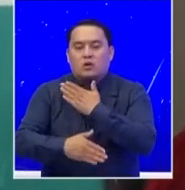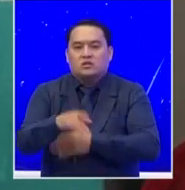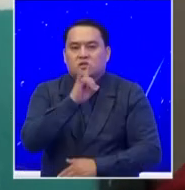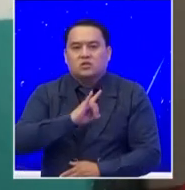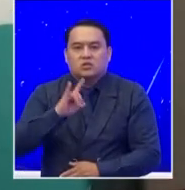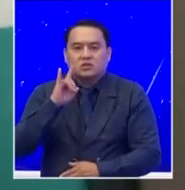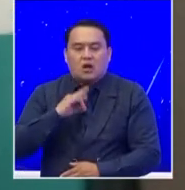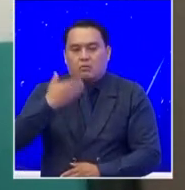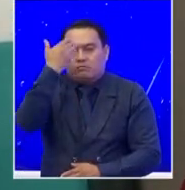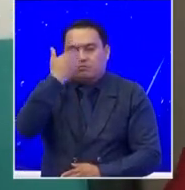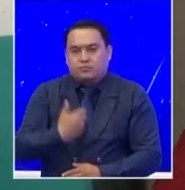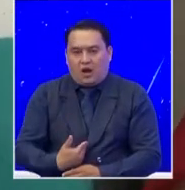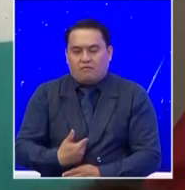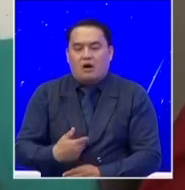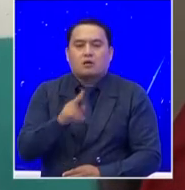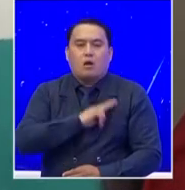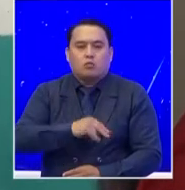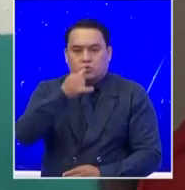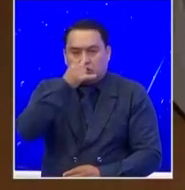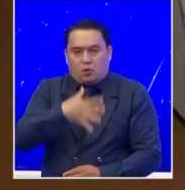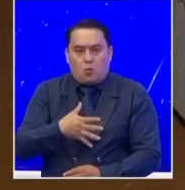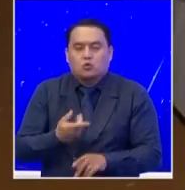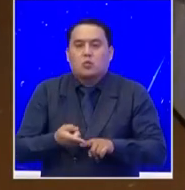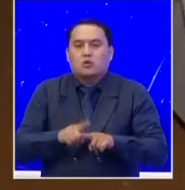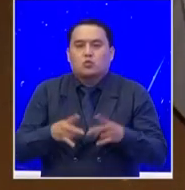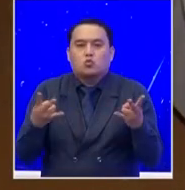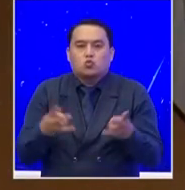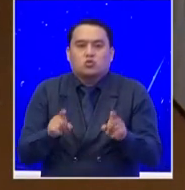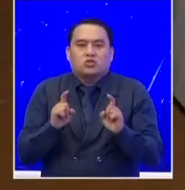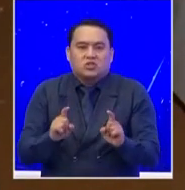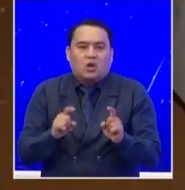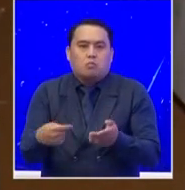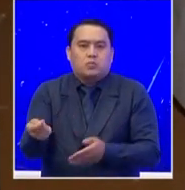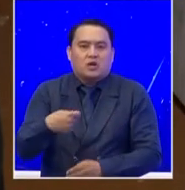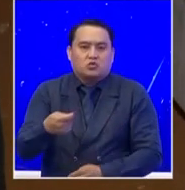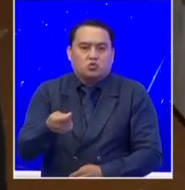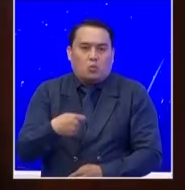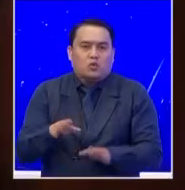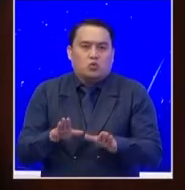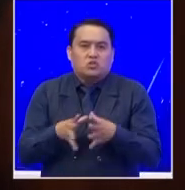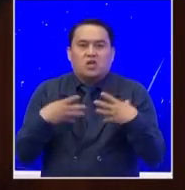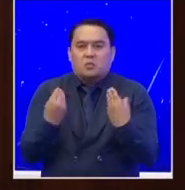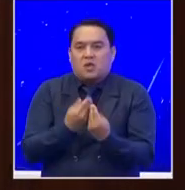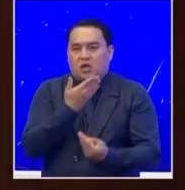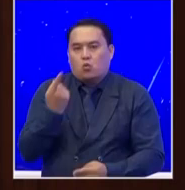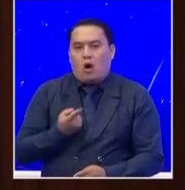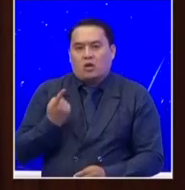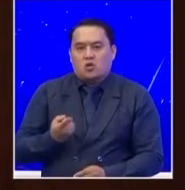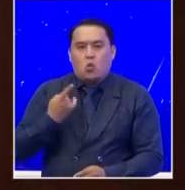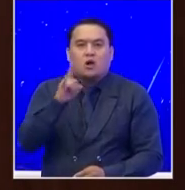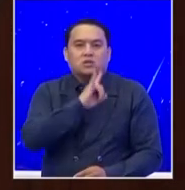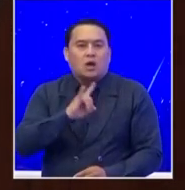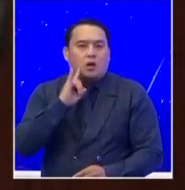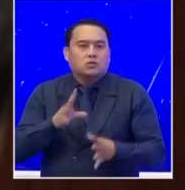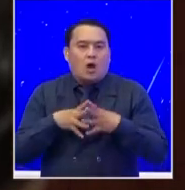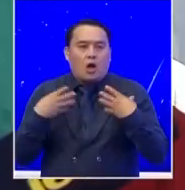парализована правая часть тела. Работать не может, а потому вынуждена жить на одно пособие. Семьи нет. Одинокую женщину навестили